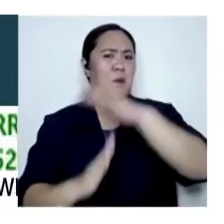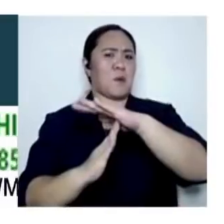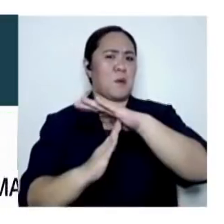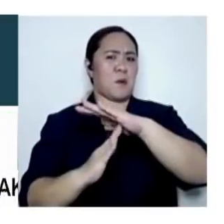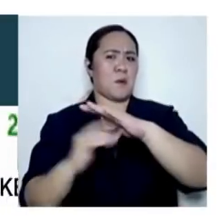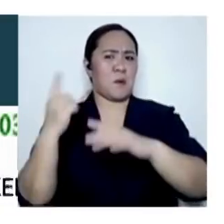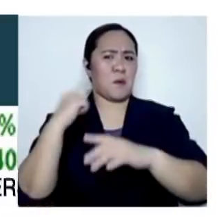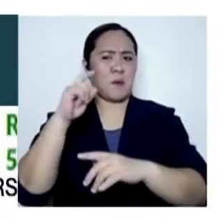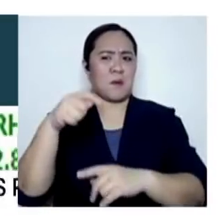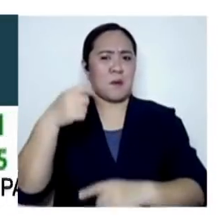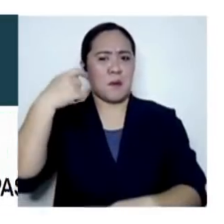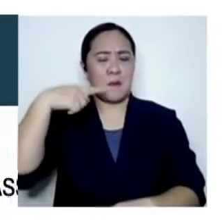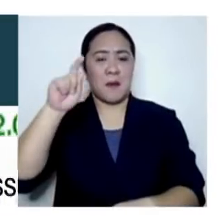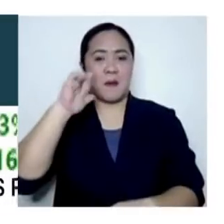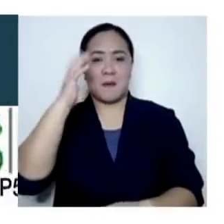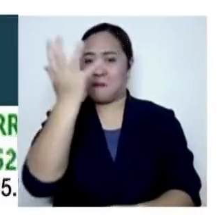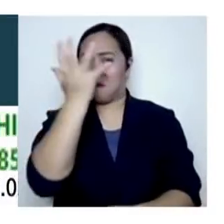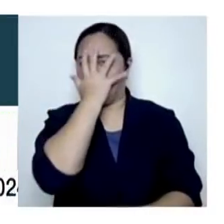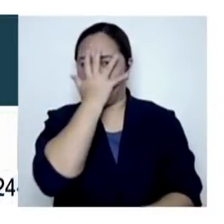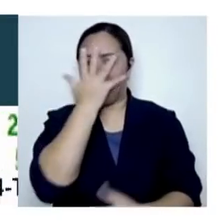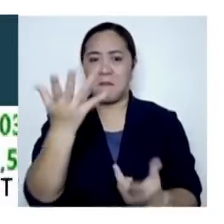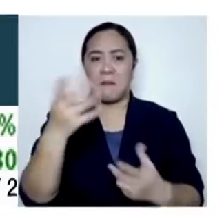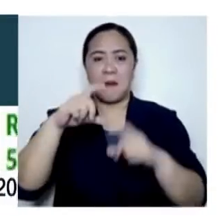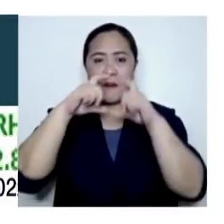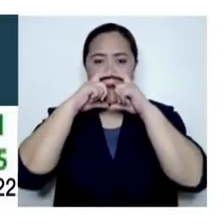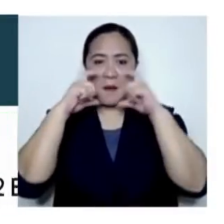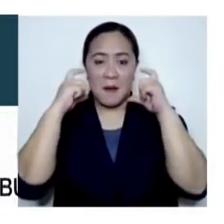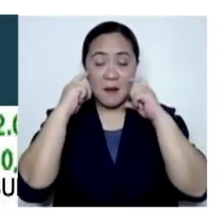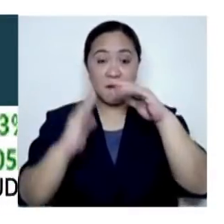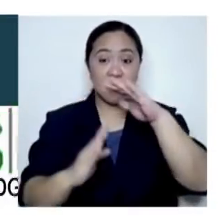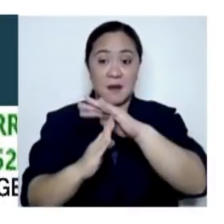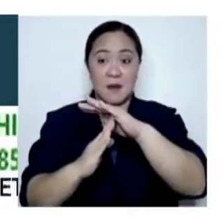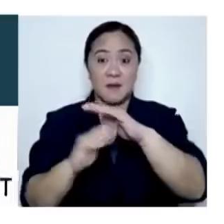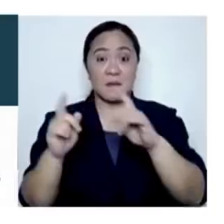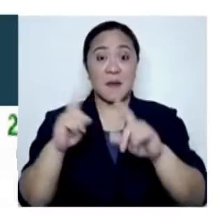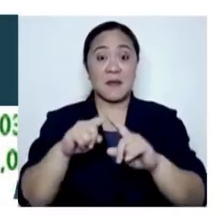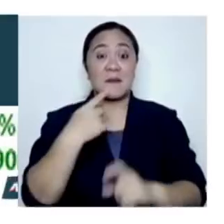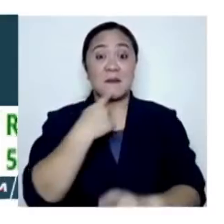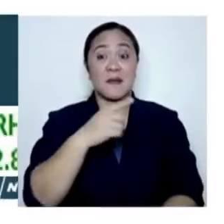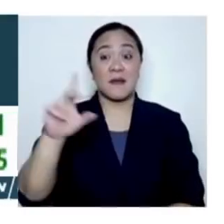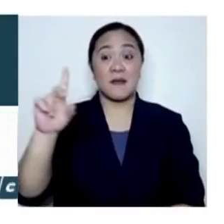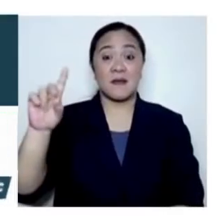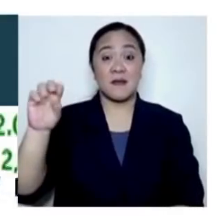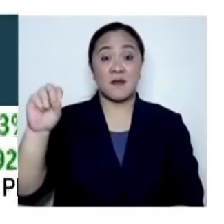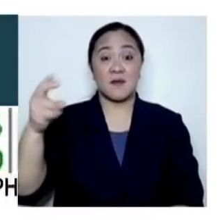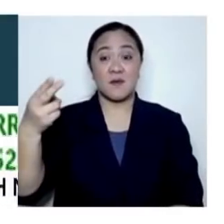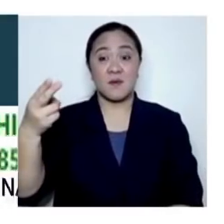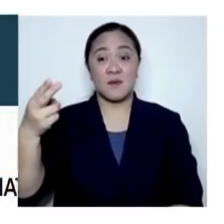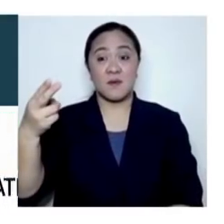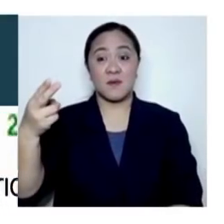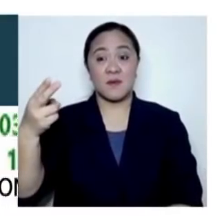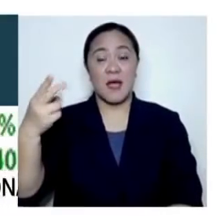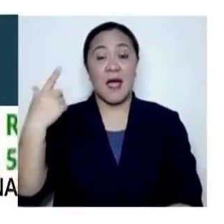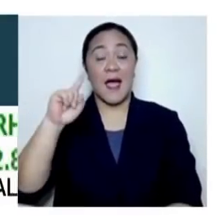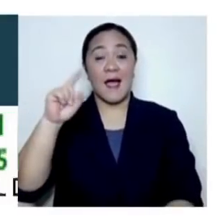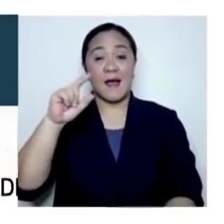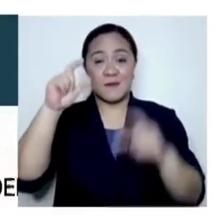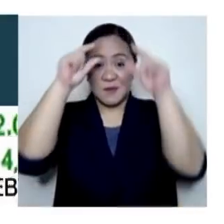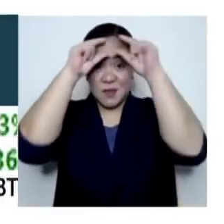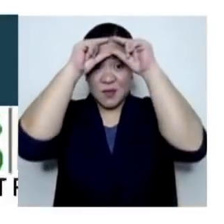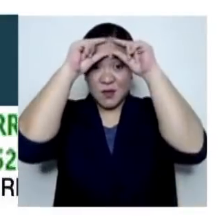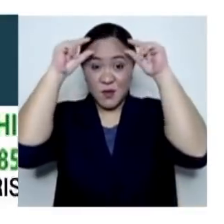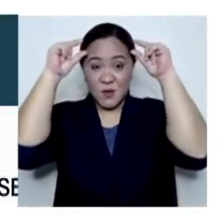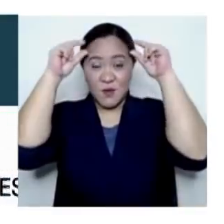maskara, yung face shield? Abay, yung mismong Secretary of Health na sinasabi, sir, nag-deteriorate yung foam.